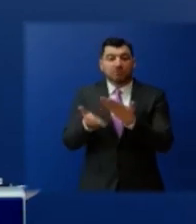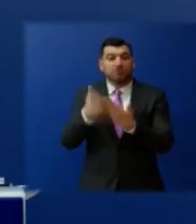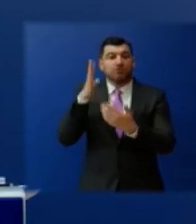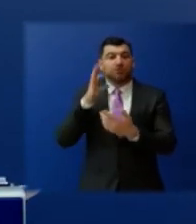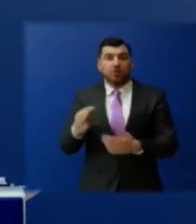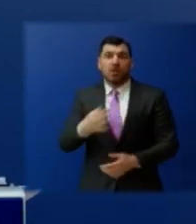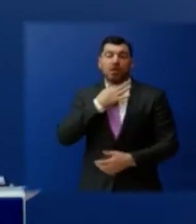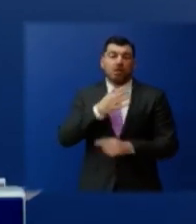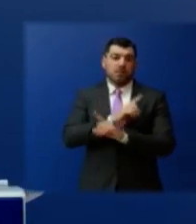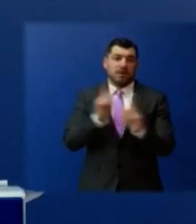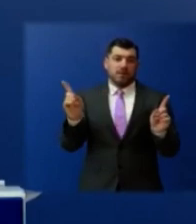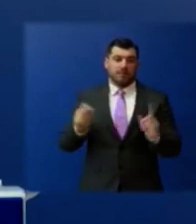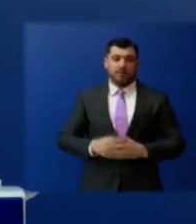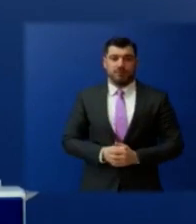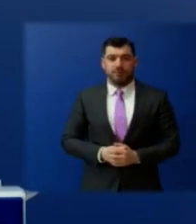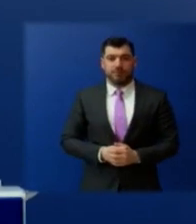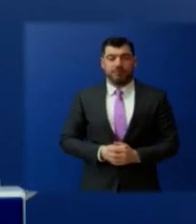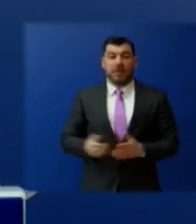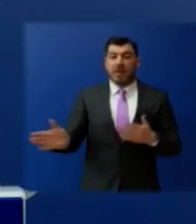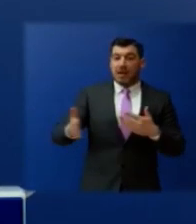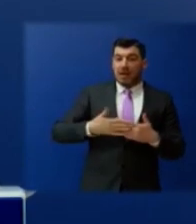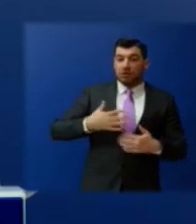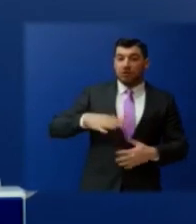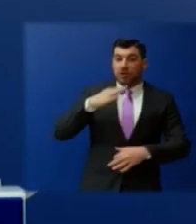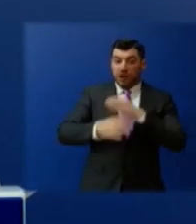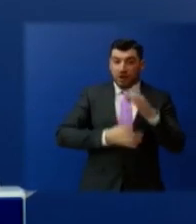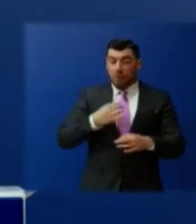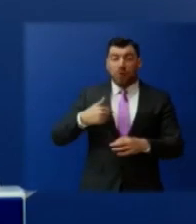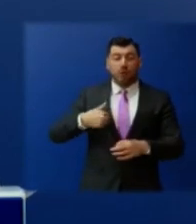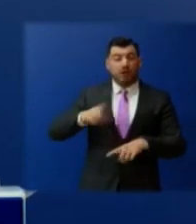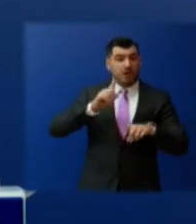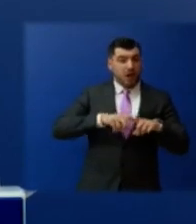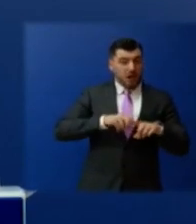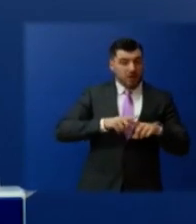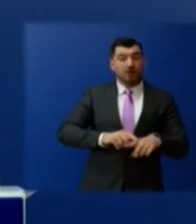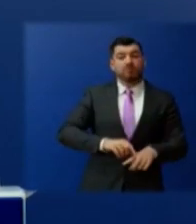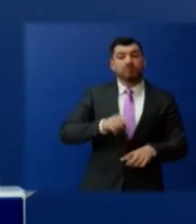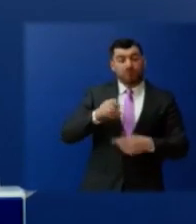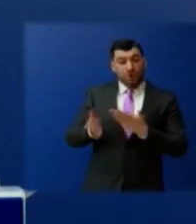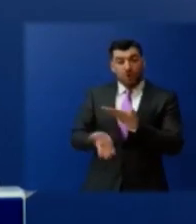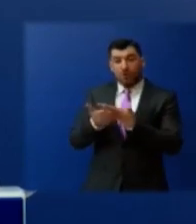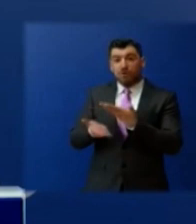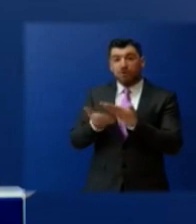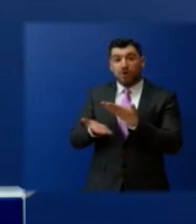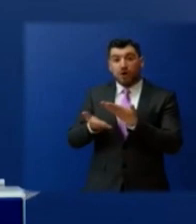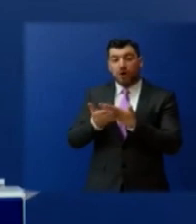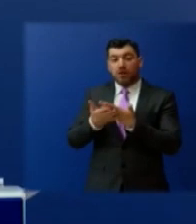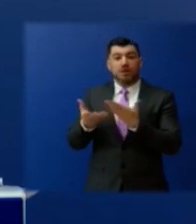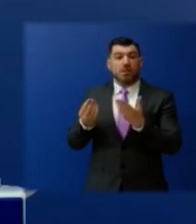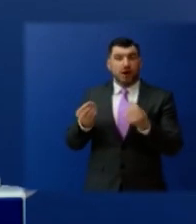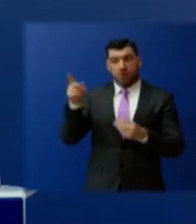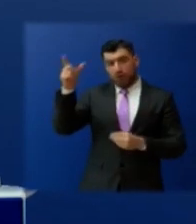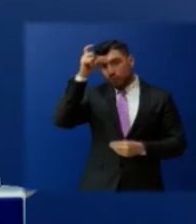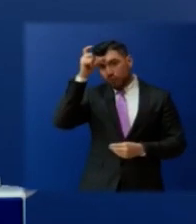Κλείνοντας, θέλω να αναφερθώ στην ανθρωπιστική βοήθεια που παρέχει και θα συνεχίσει να παρέχει η χώρα μας στην